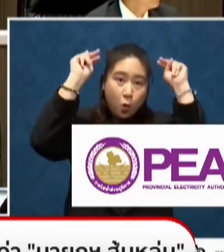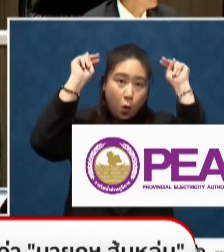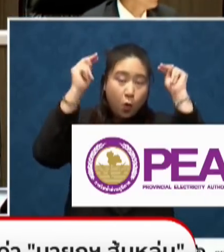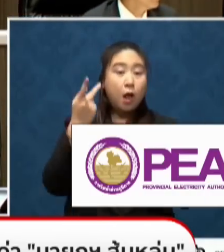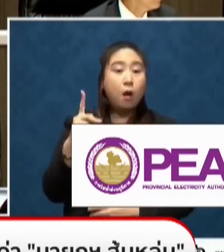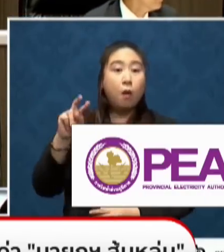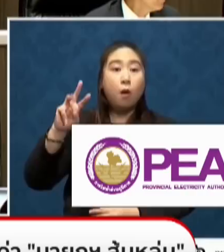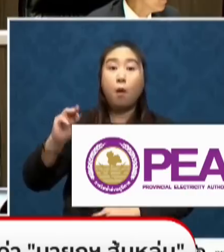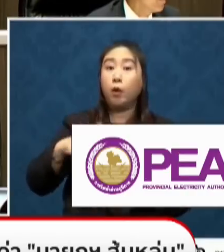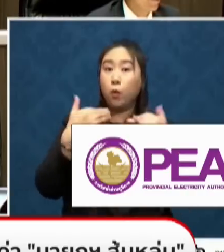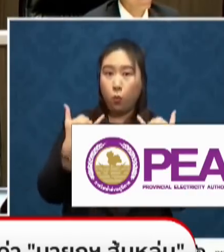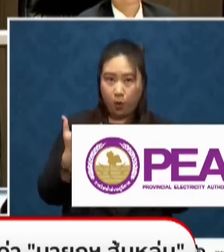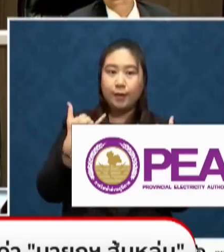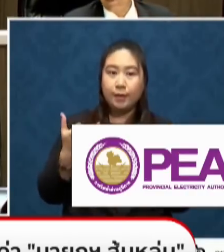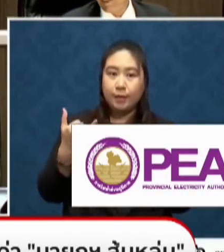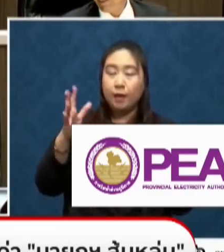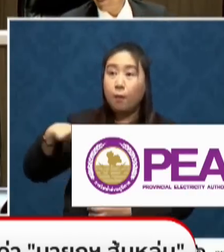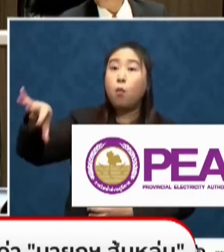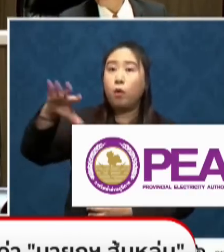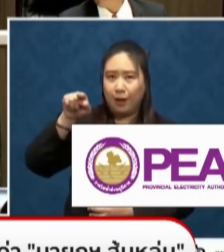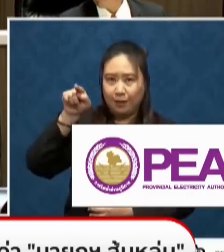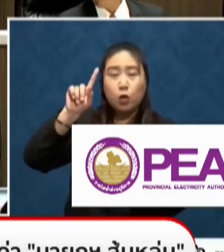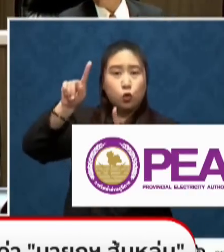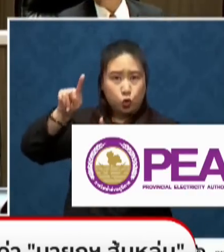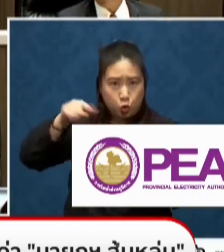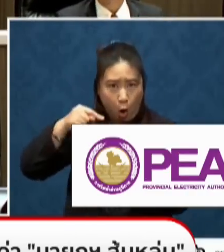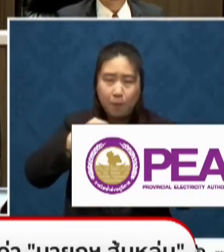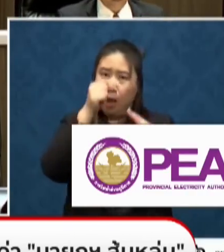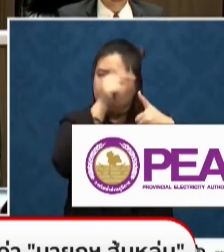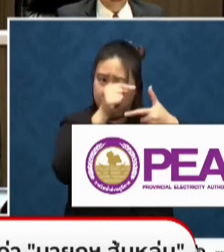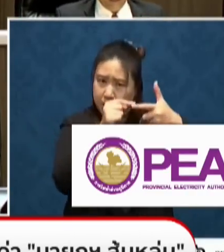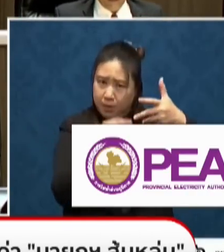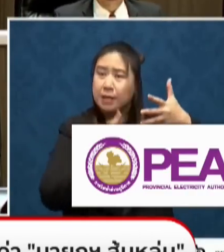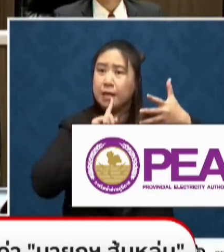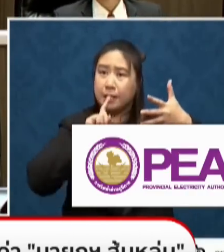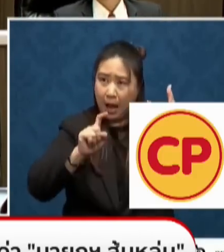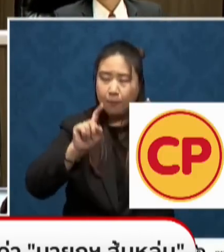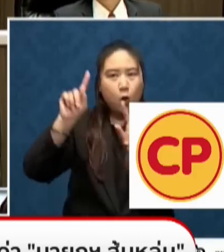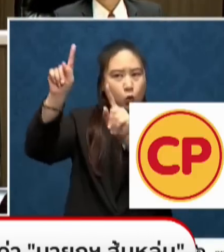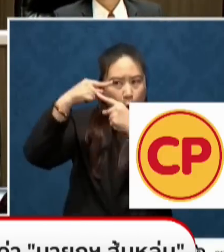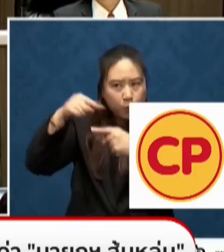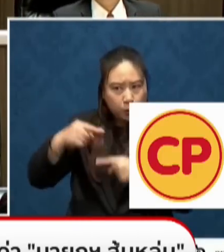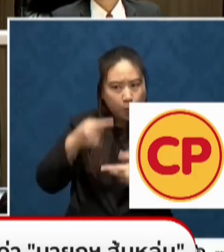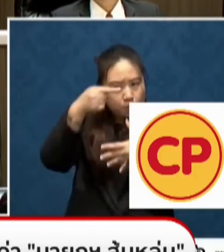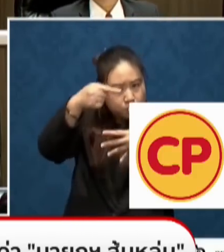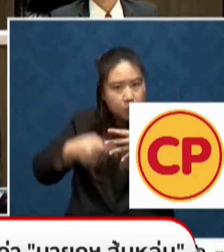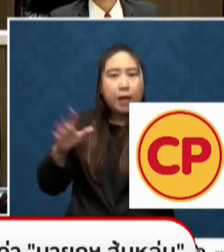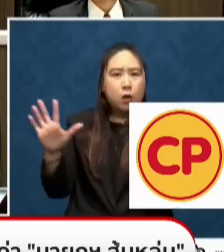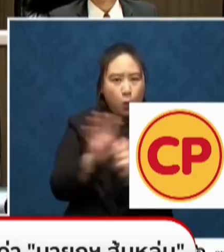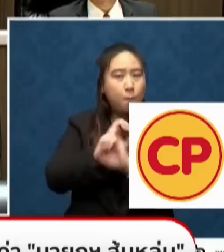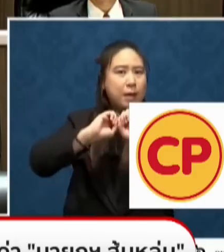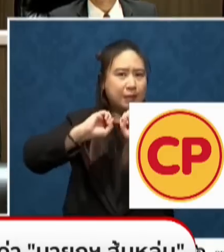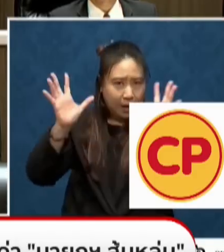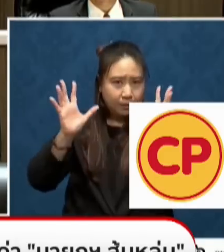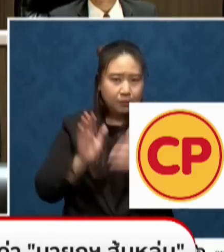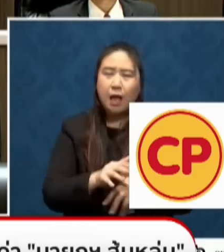ฐมนตรีในวันนี้พวกท่านจะมีคำตอบให้กับผมในทุกประเด็นอย่างชัดเจนเพื่อที่ว่าจะได้คลายความกังว